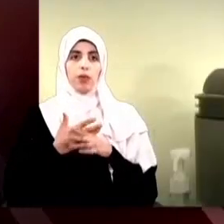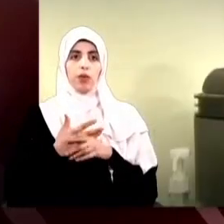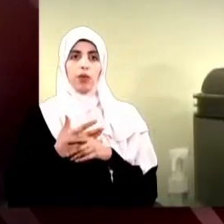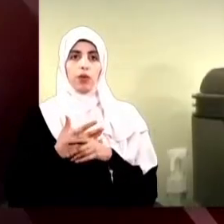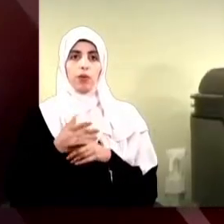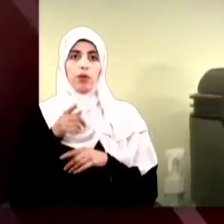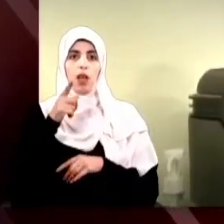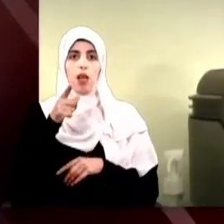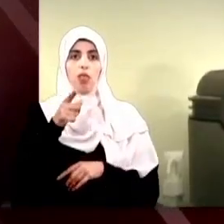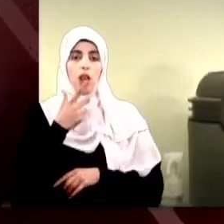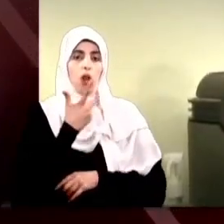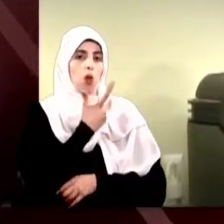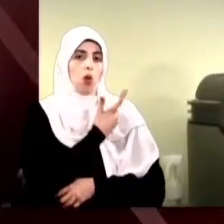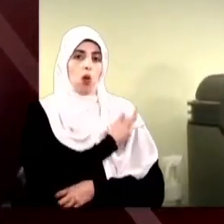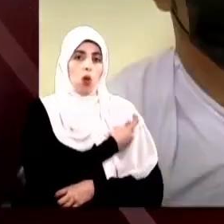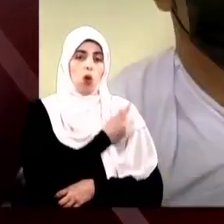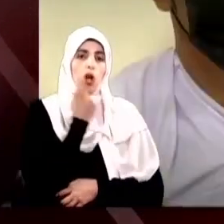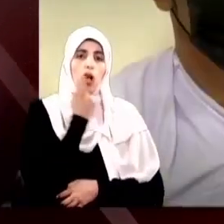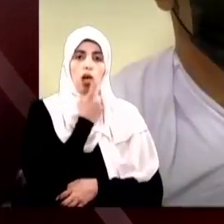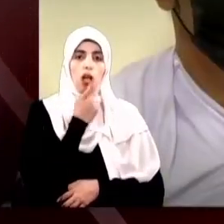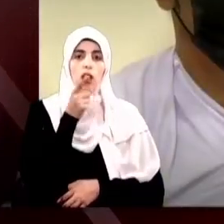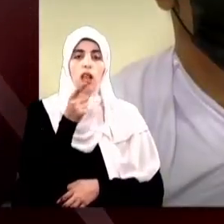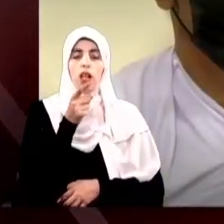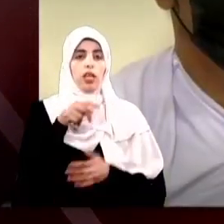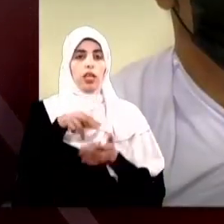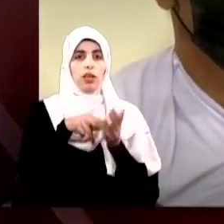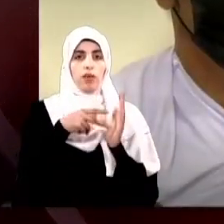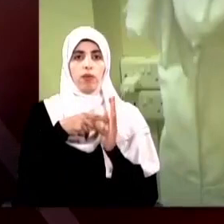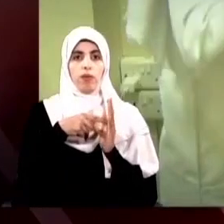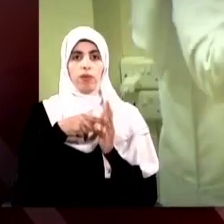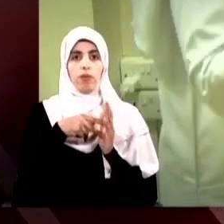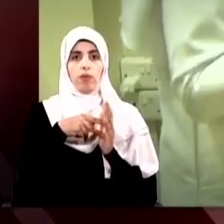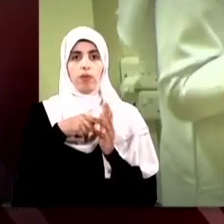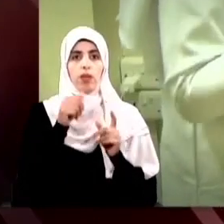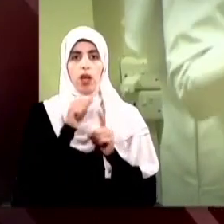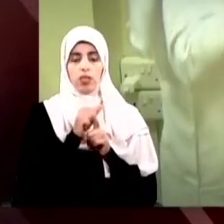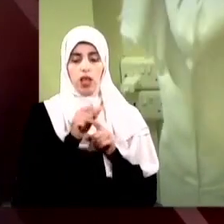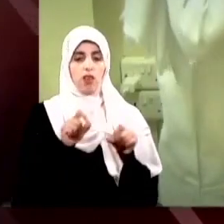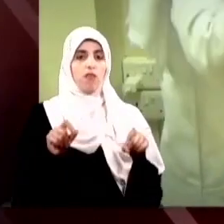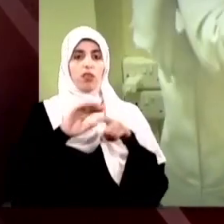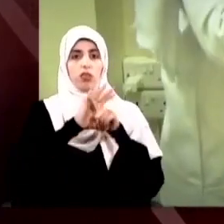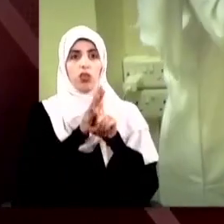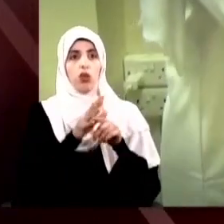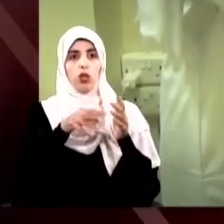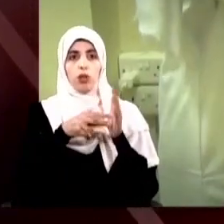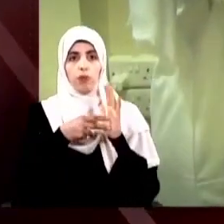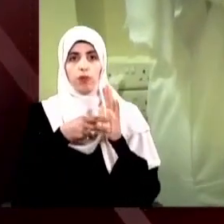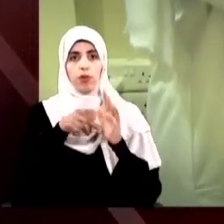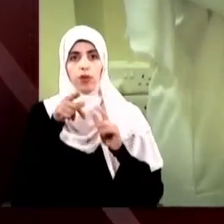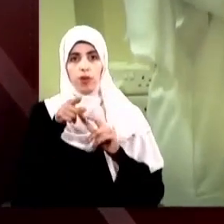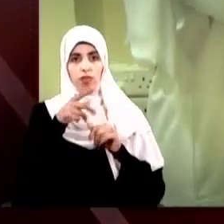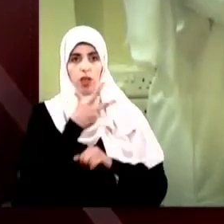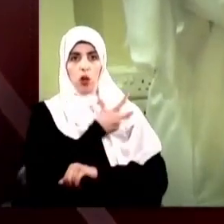طريق أنه هذا اللقاح يعمل باستخدام الناقل الفيروسي، حيث يستخدم في